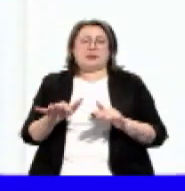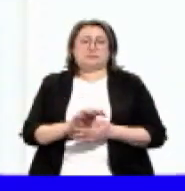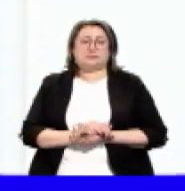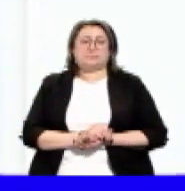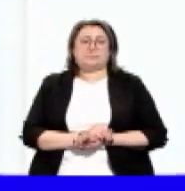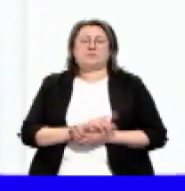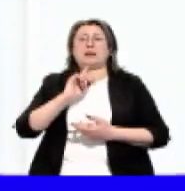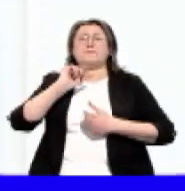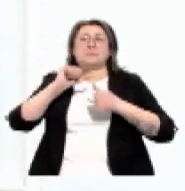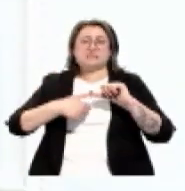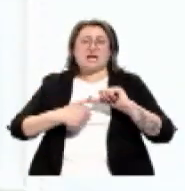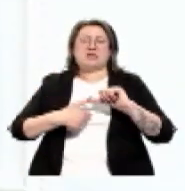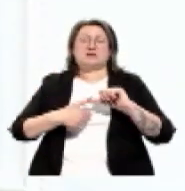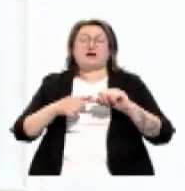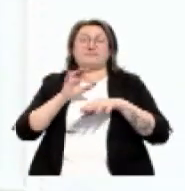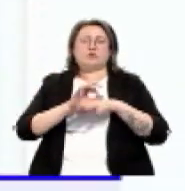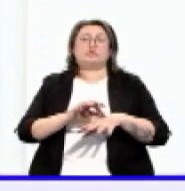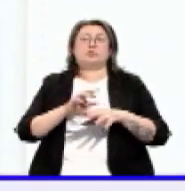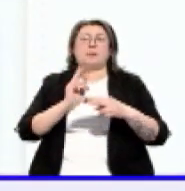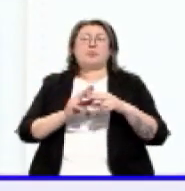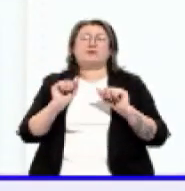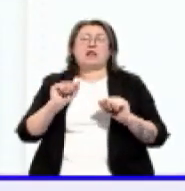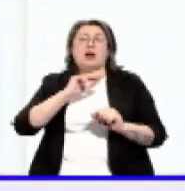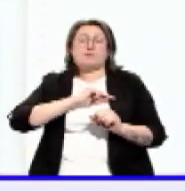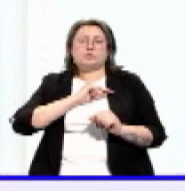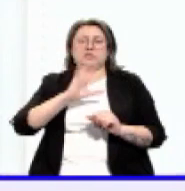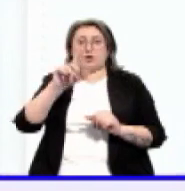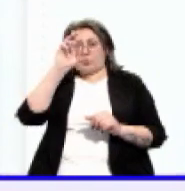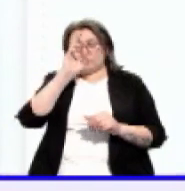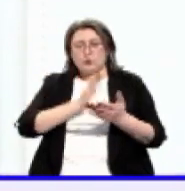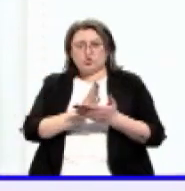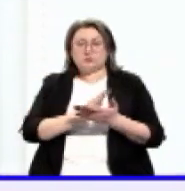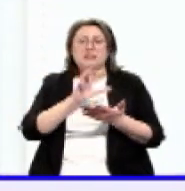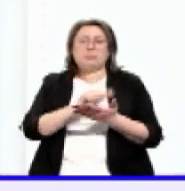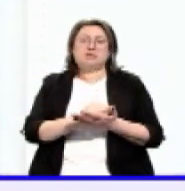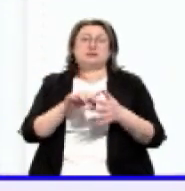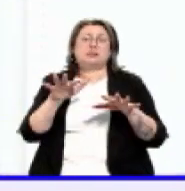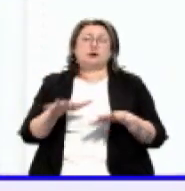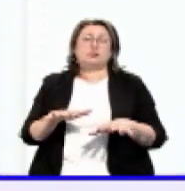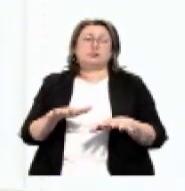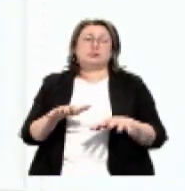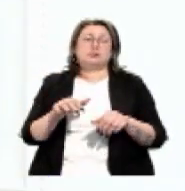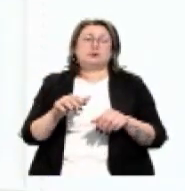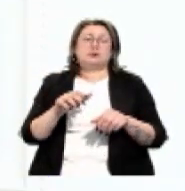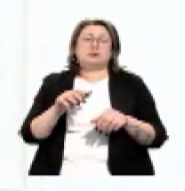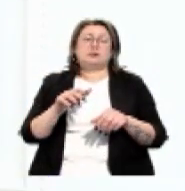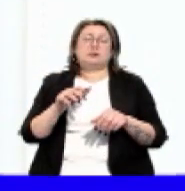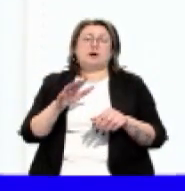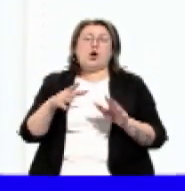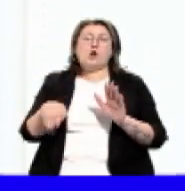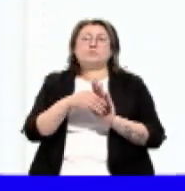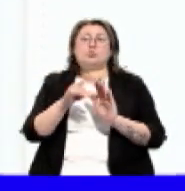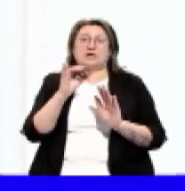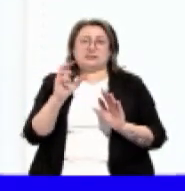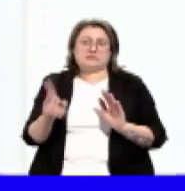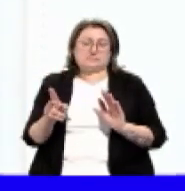мероприятий. На постоянной основе ведется профилактическая работа с государственными служащими, занимающими должность, подвержены коррупционным